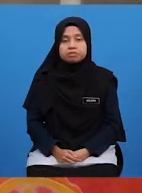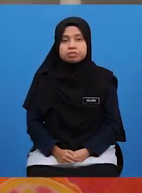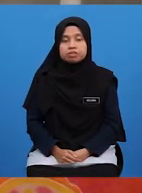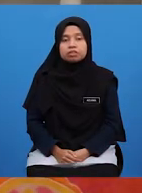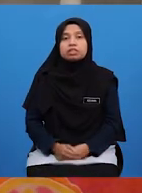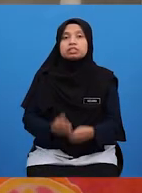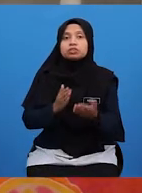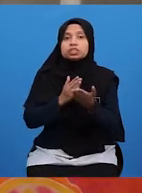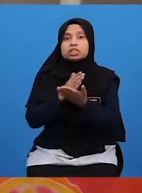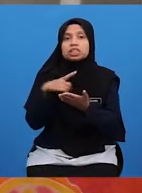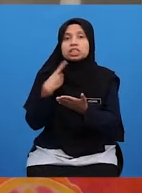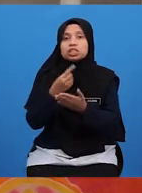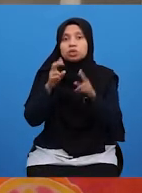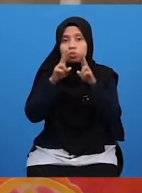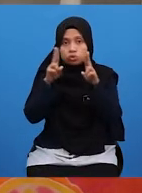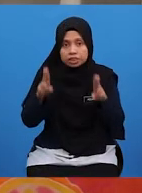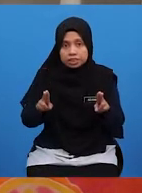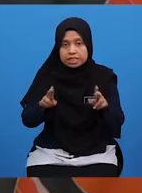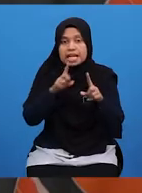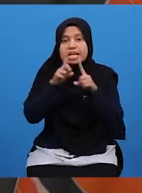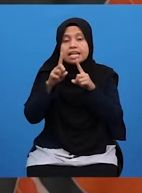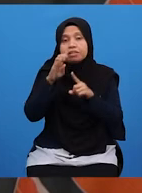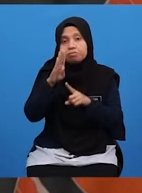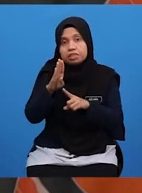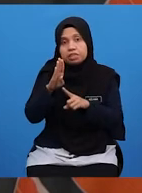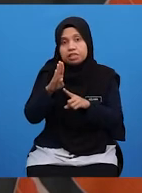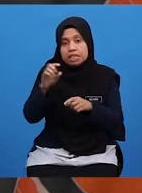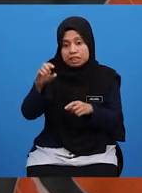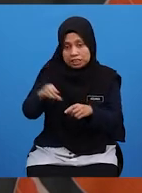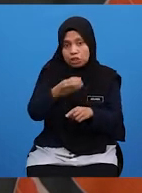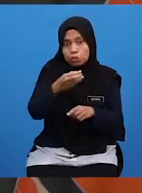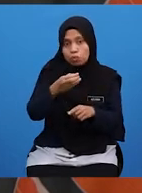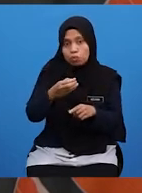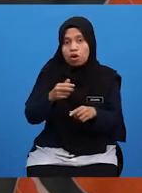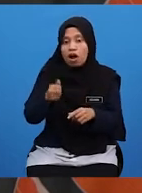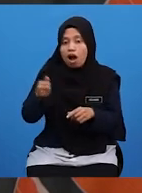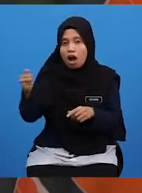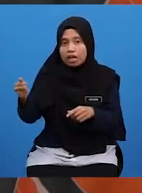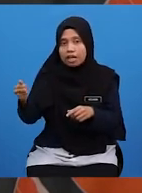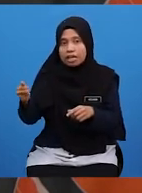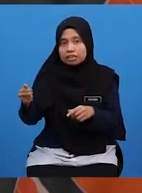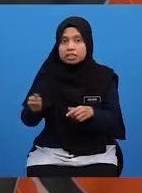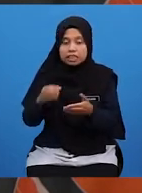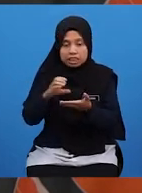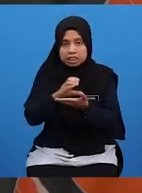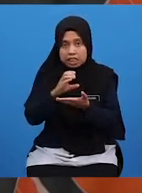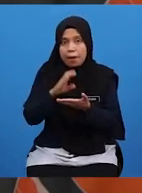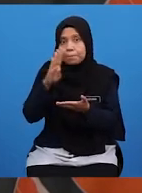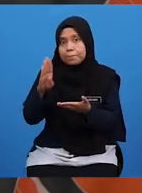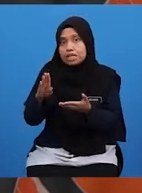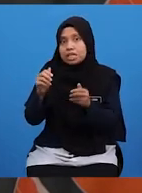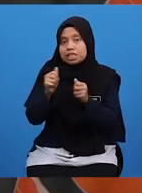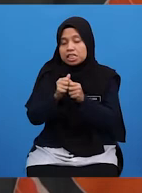Baiklah, seterusnya kita uji lilin B pula. Cedok alat canting ke dalam periuk peleburan B